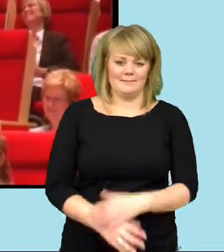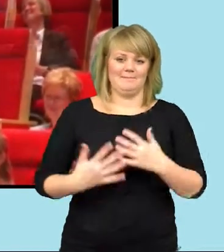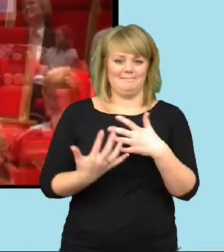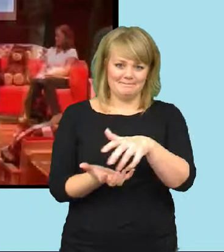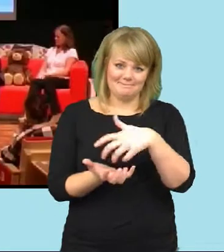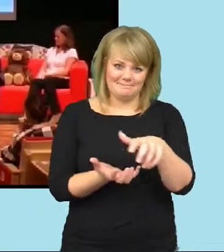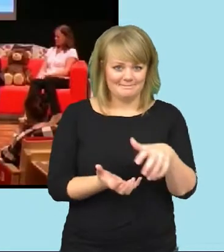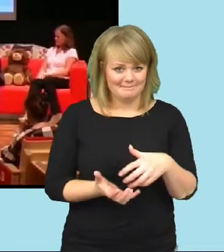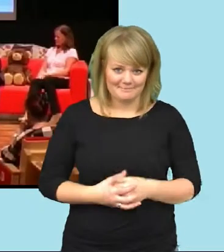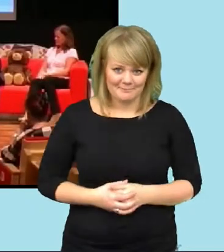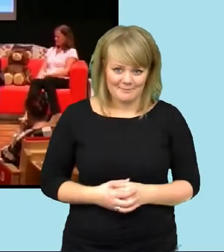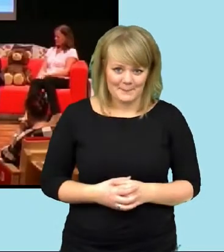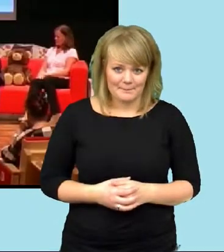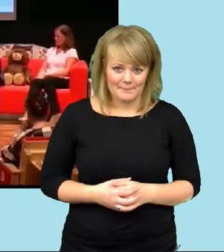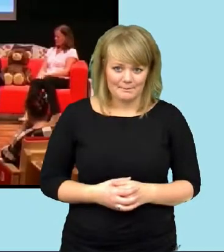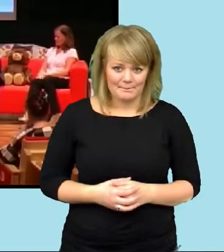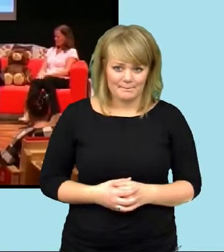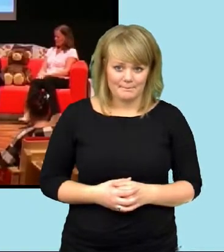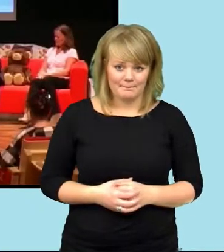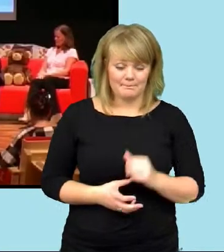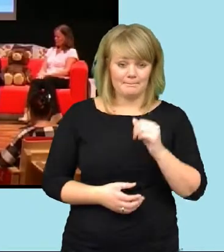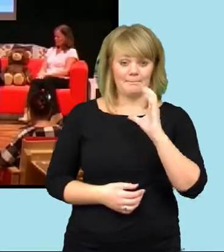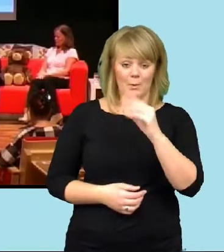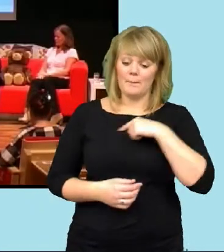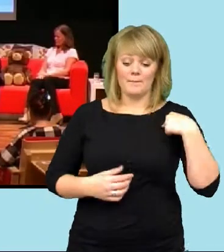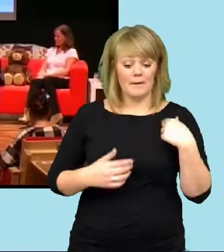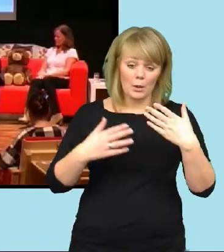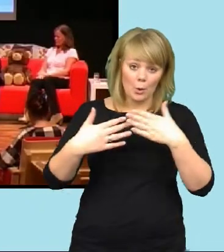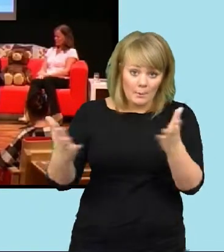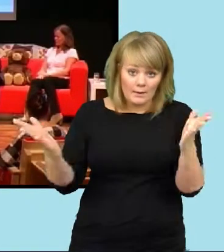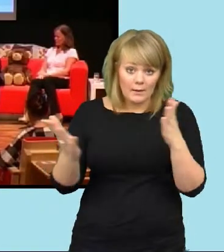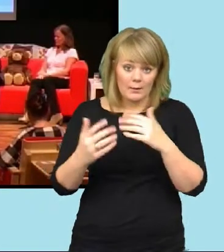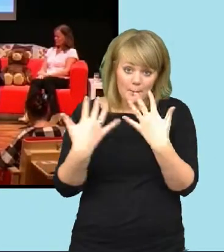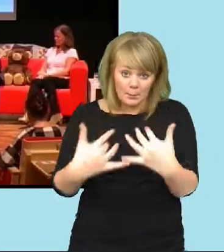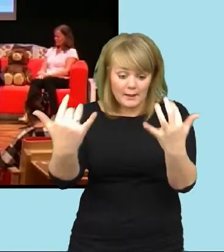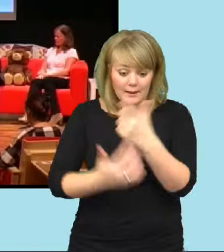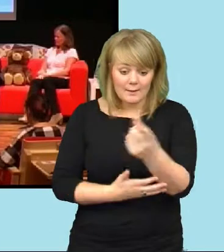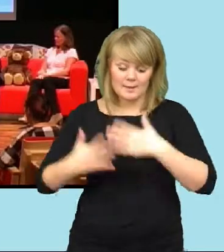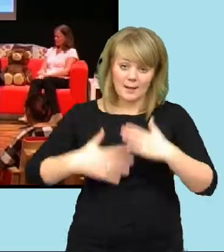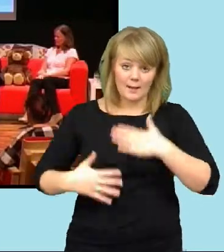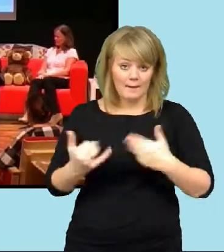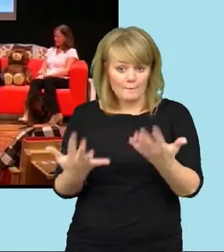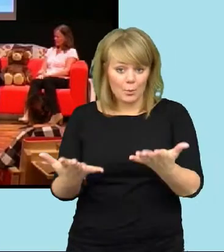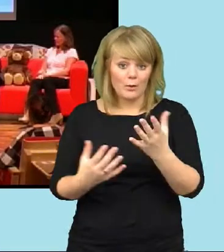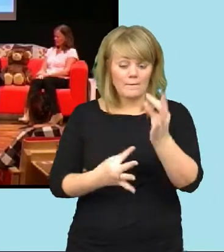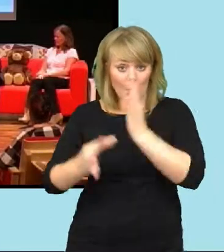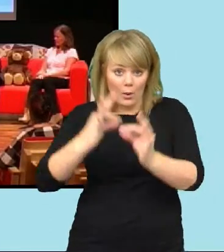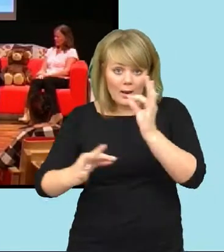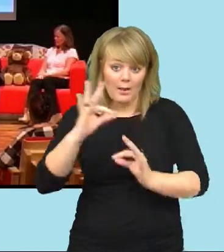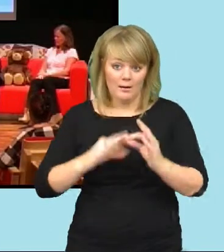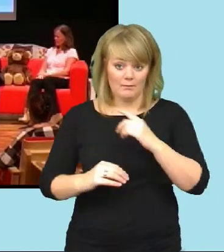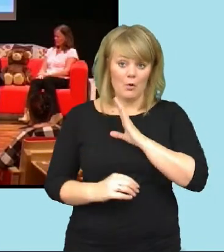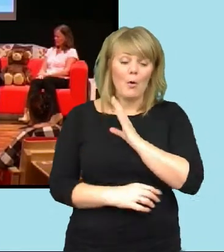Jag tänker vi ska också öppna upp för er i publiken. Ni får gärna, om det är någon som har en fråga och sådär, så har vi mikrofoner som vi kan springa ut till